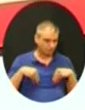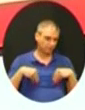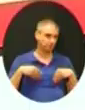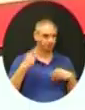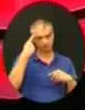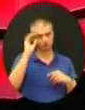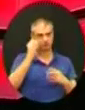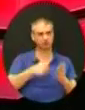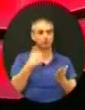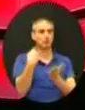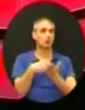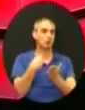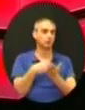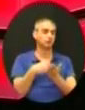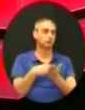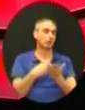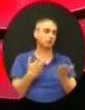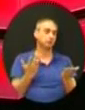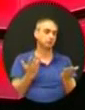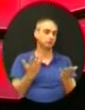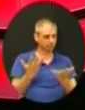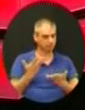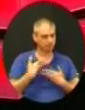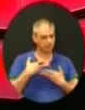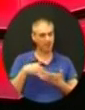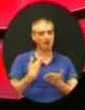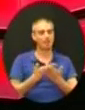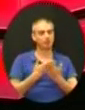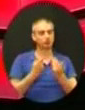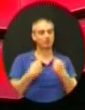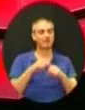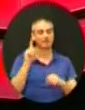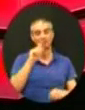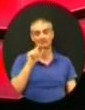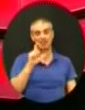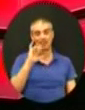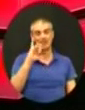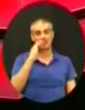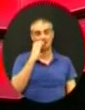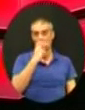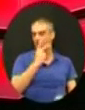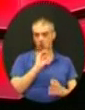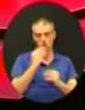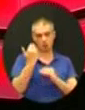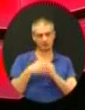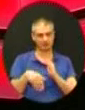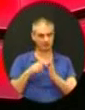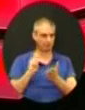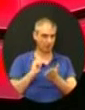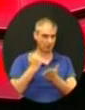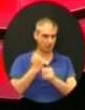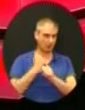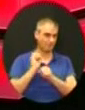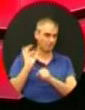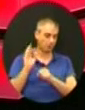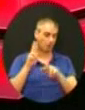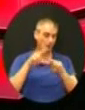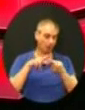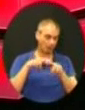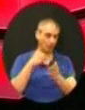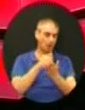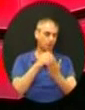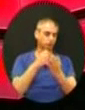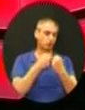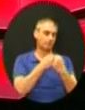של שר האוצר, ולאמץ את המלצות ועדת זליכה, שכאמור עדיין לא סיימה את עבודתה, ואחר כך